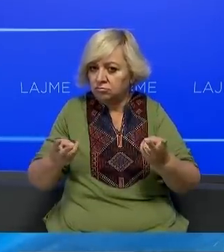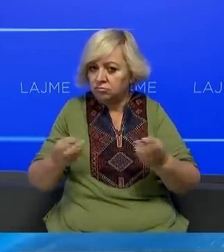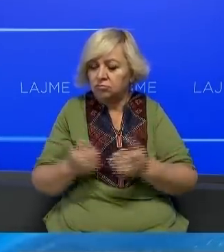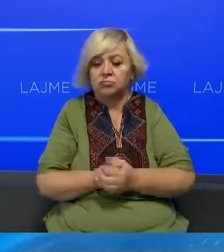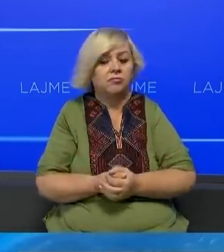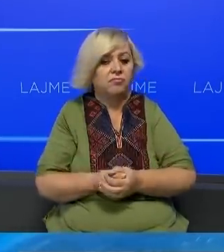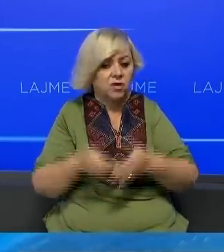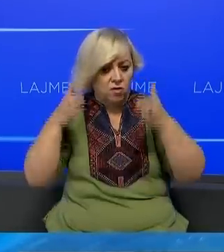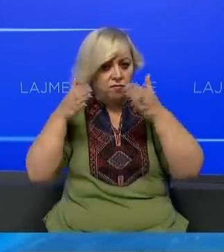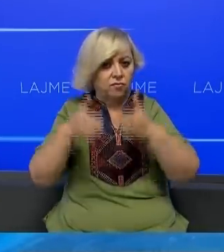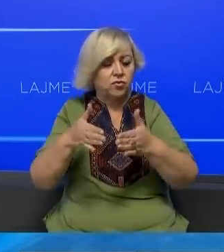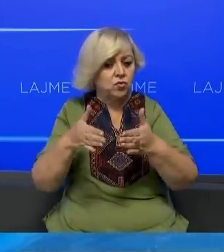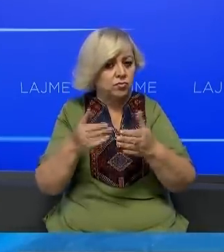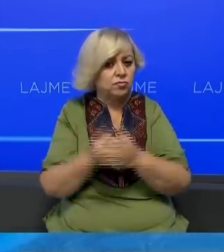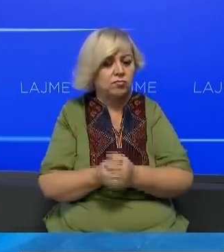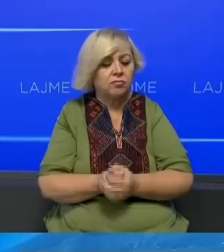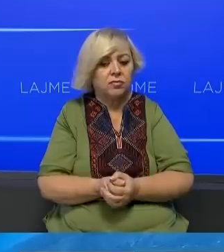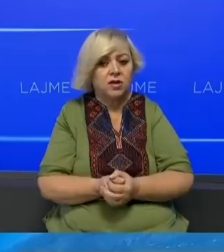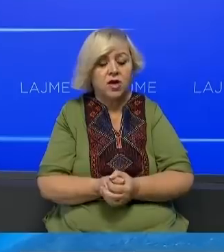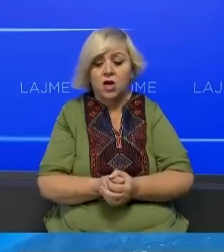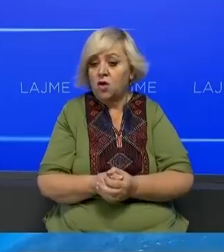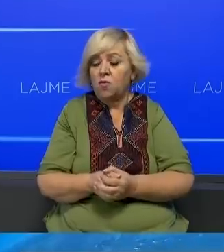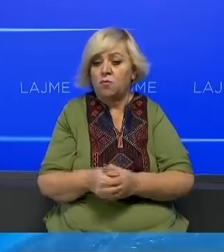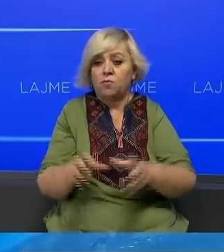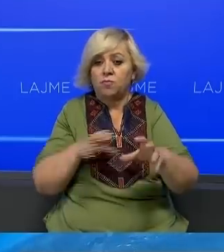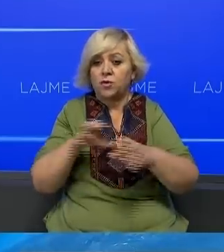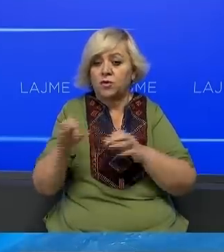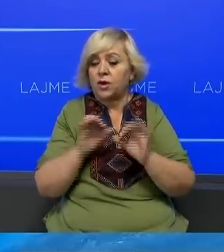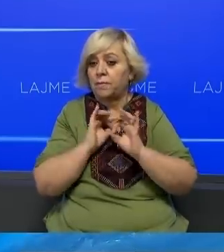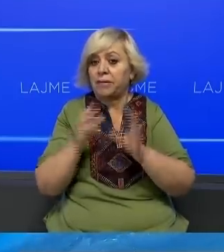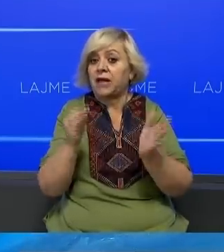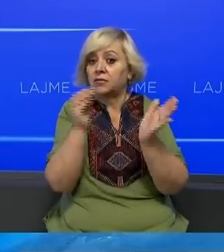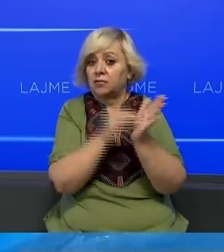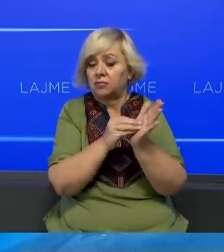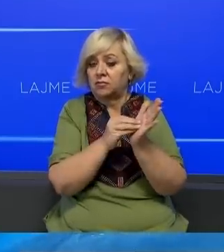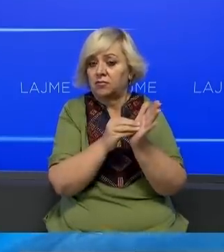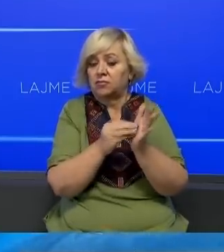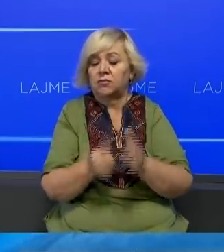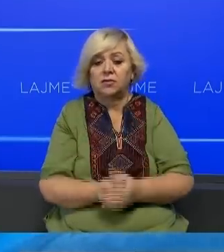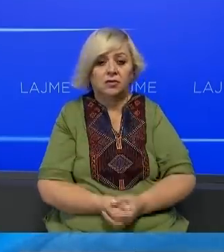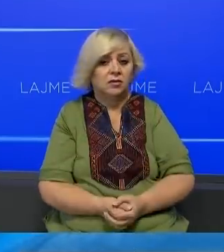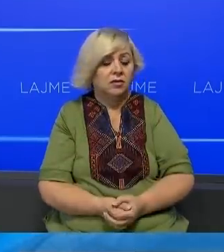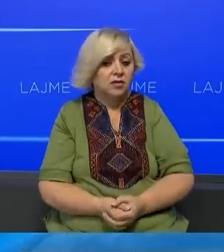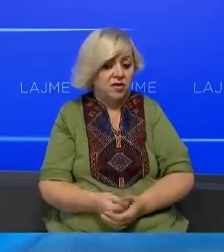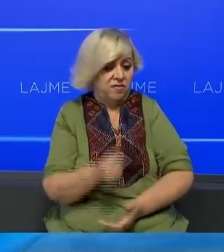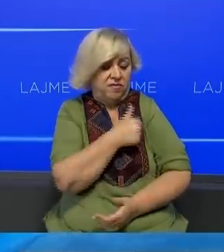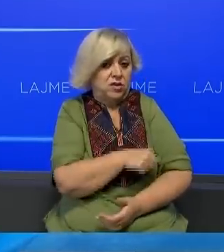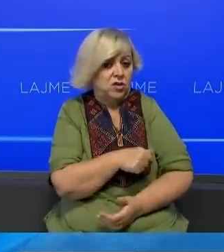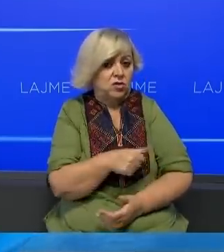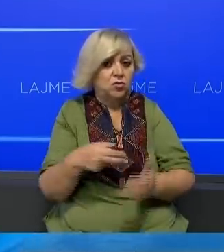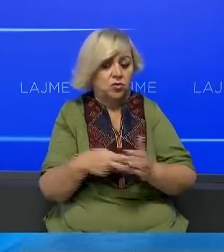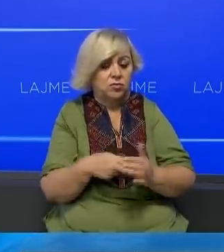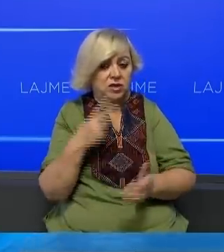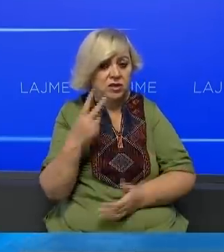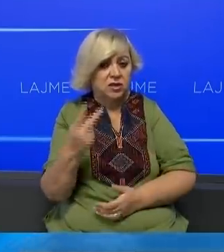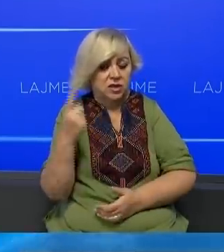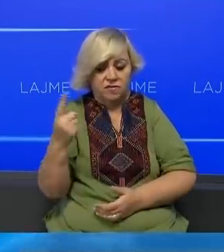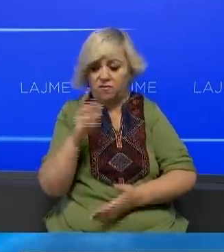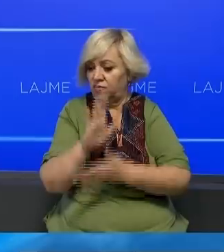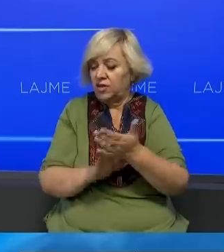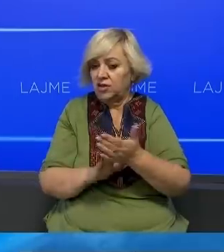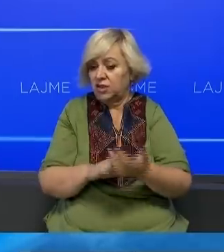këtë fushë, pa në fushën e punëtorëve të paformalizuar dhe si rezultati i kësaj gjatë vitit 2021, do të thotë nga fillimi